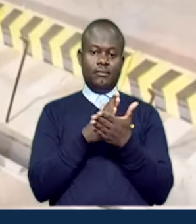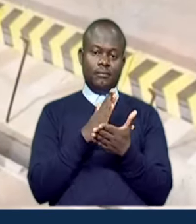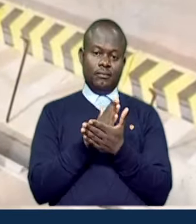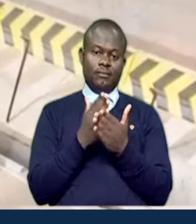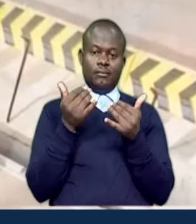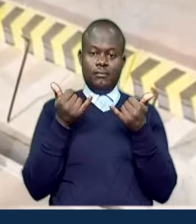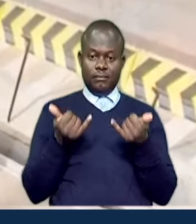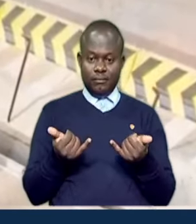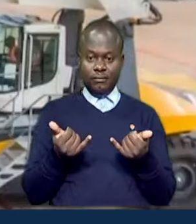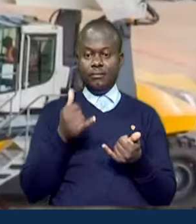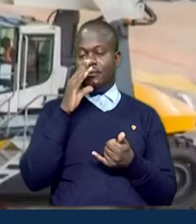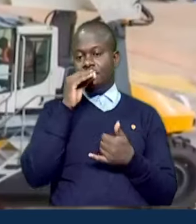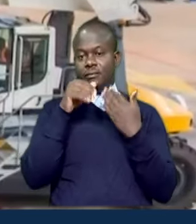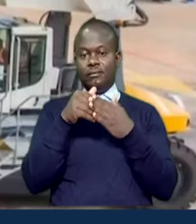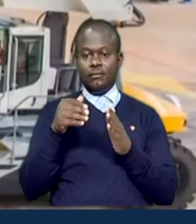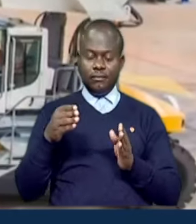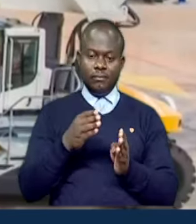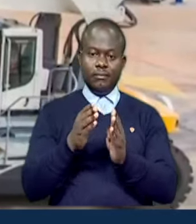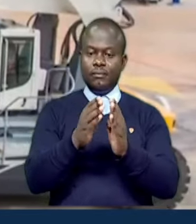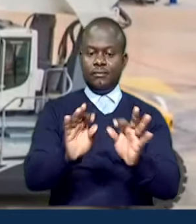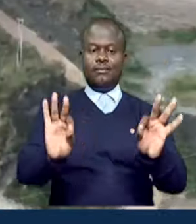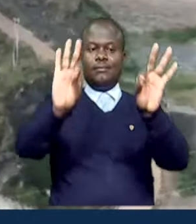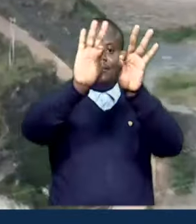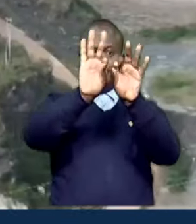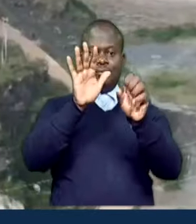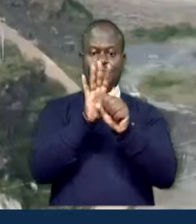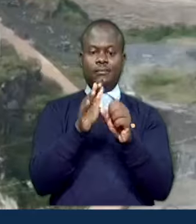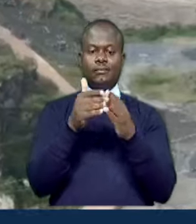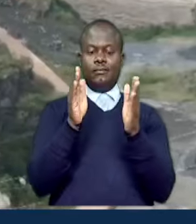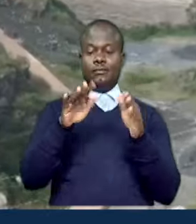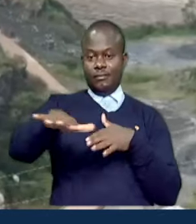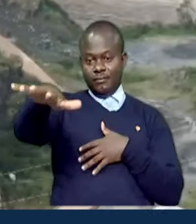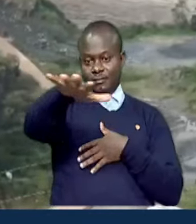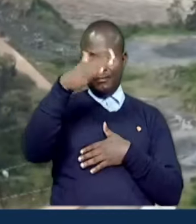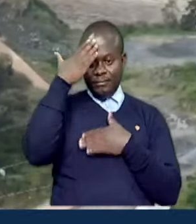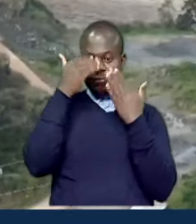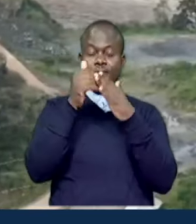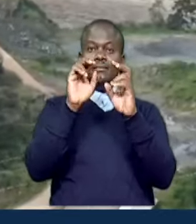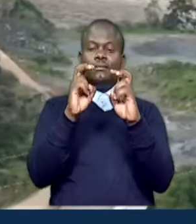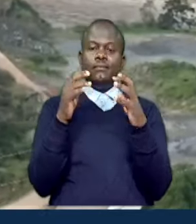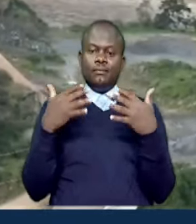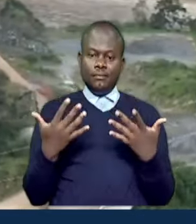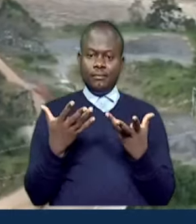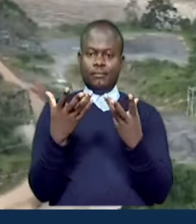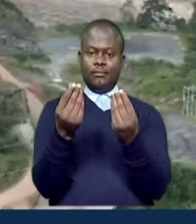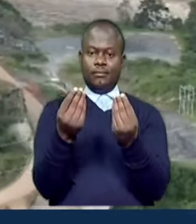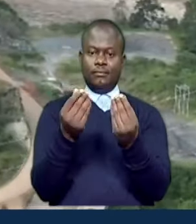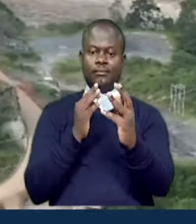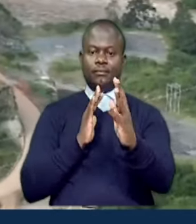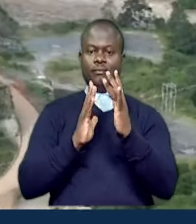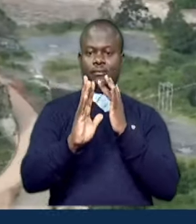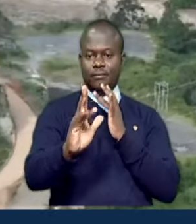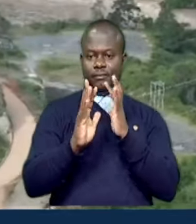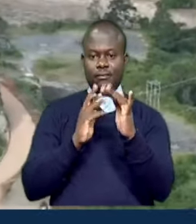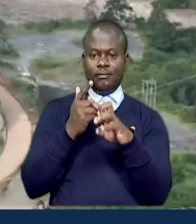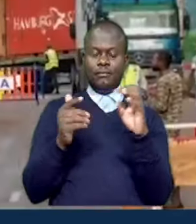rero navuga ngo ni inzira y'ingenzi cyane kuba bafungura hariya kugira ngo boroherezanye imigenderanire